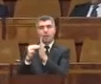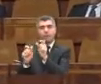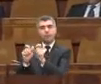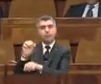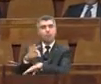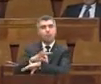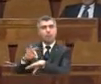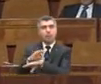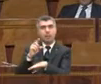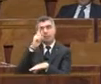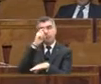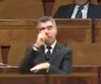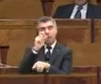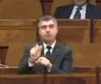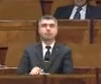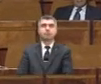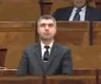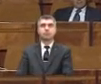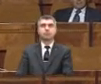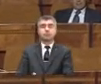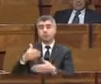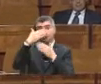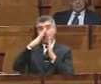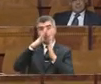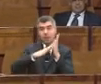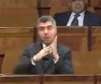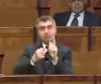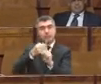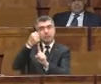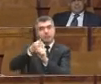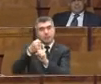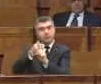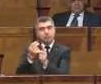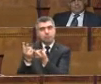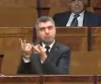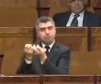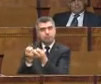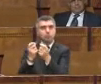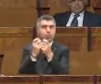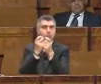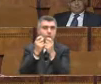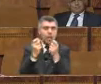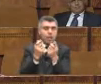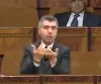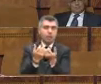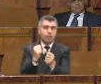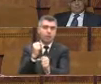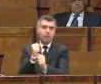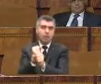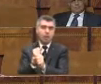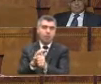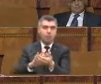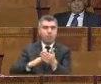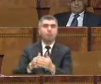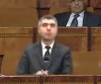لصعوبة لتحقيق المواطنين، يعمل المغرب جاهدا من أجل تحسين جاذبية وتشجيع المقاولة وخلق استثمار. وفي هذا